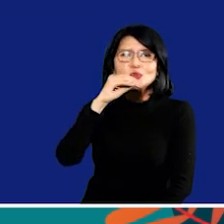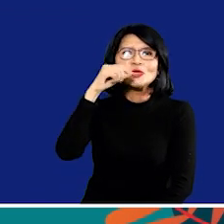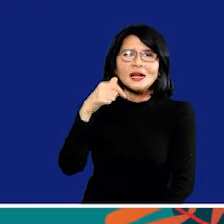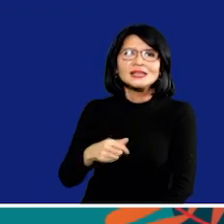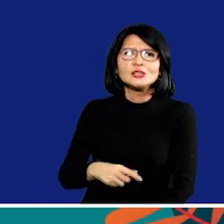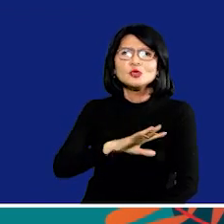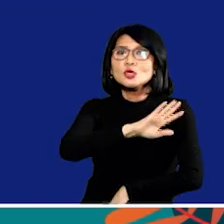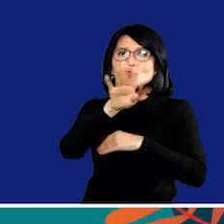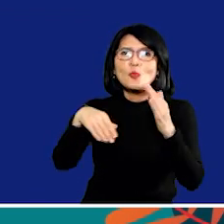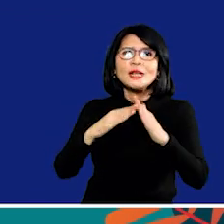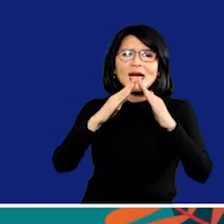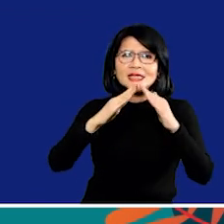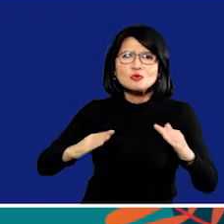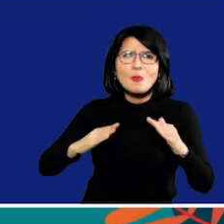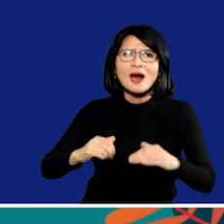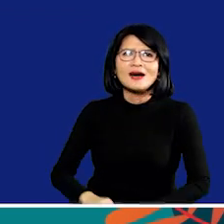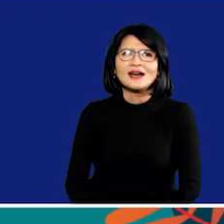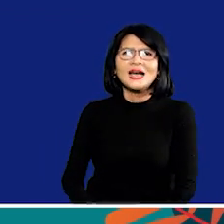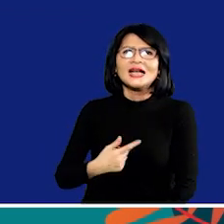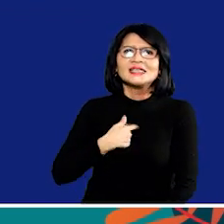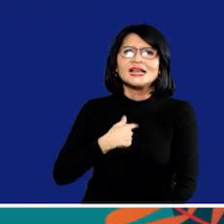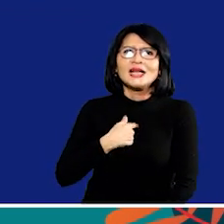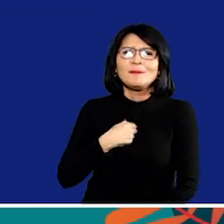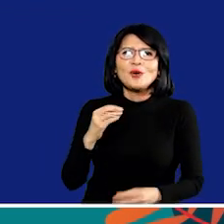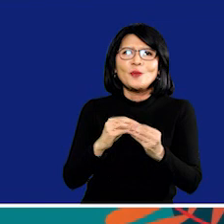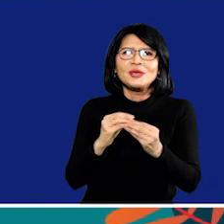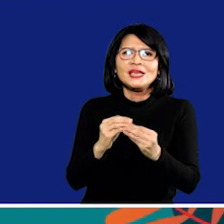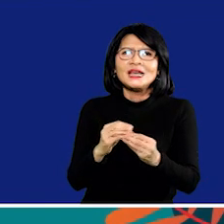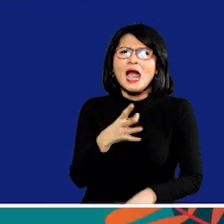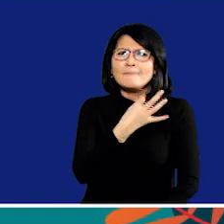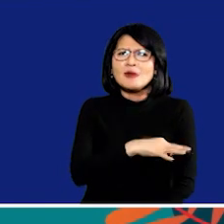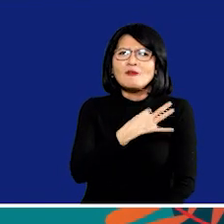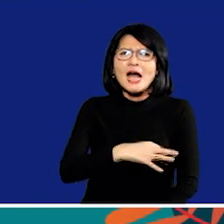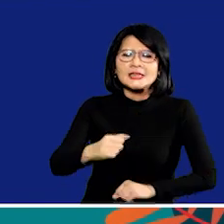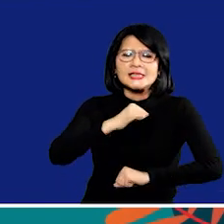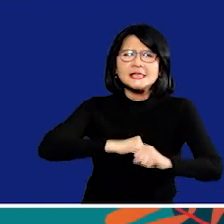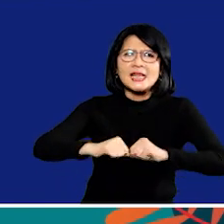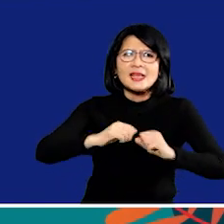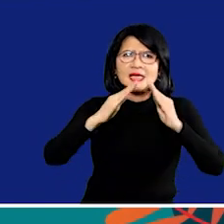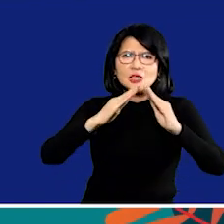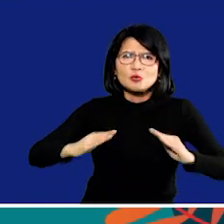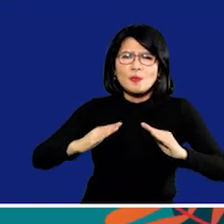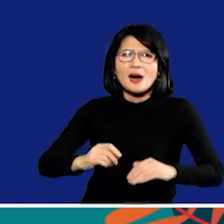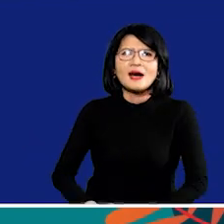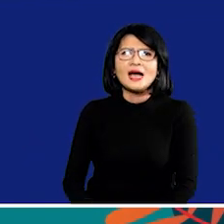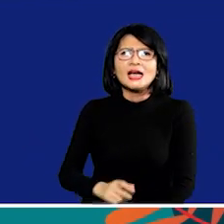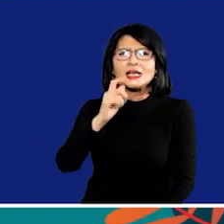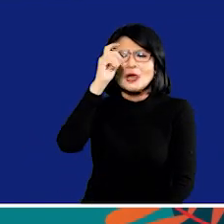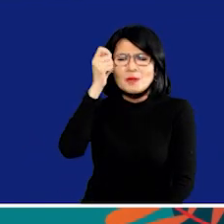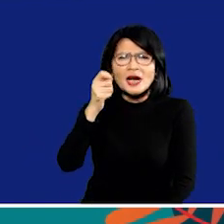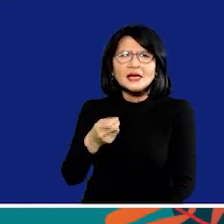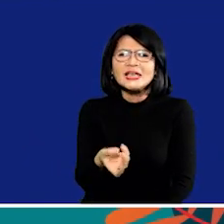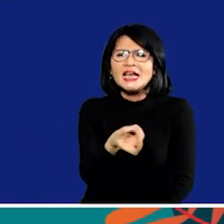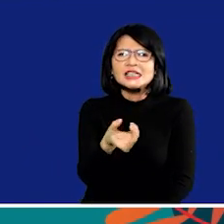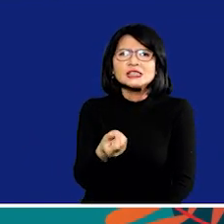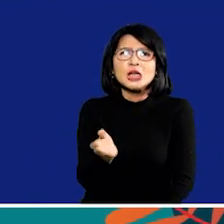sekitar rumah. Makanya itu saya mencoba untuk menjadikan rutinitas, tapi rutinitasnya yang membawa manfaat, Pak. Nah, itu seperti kita menghargai hal-hal kecil